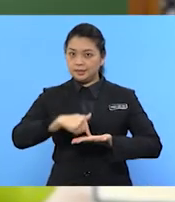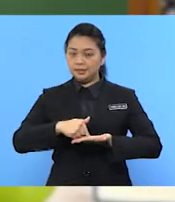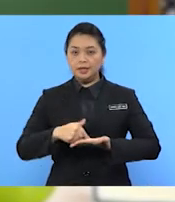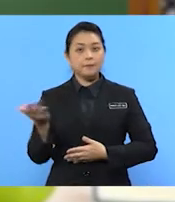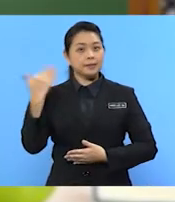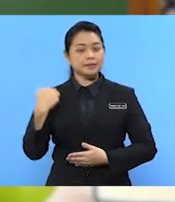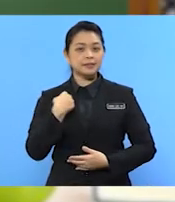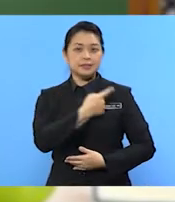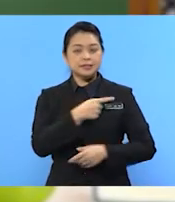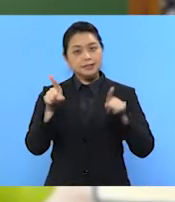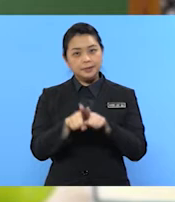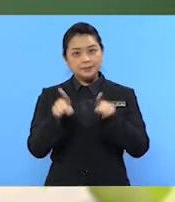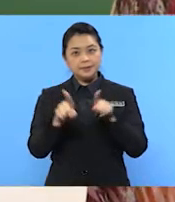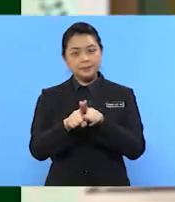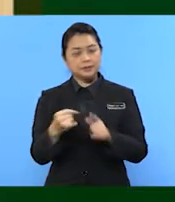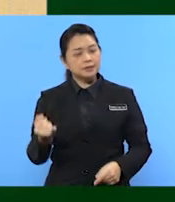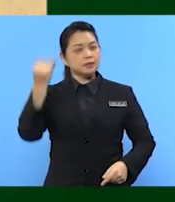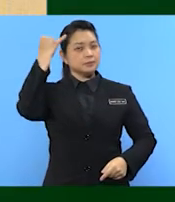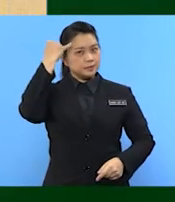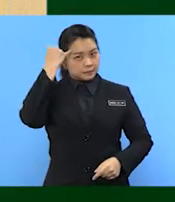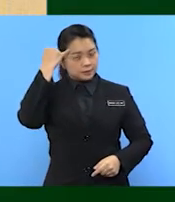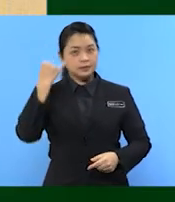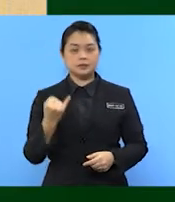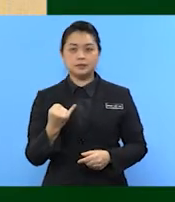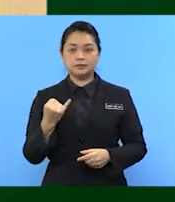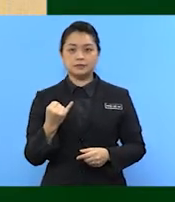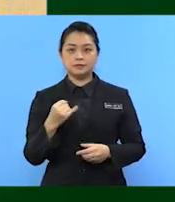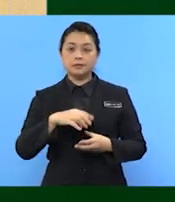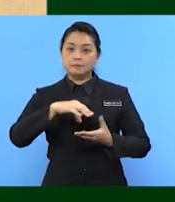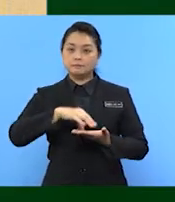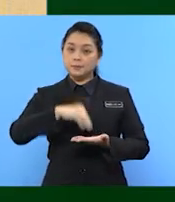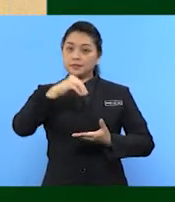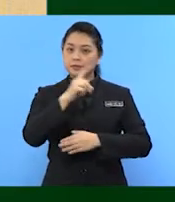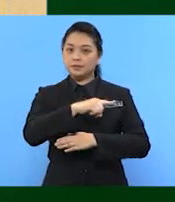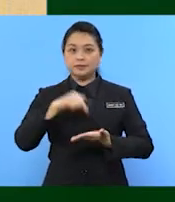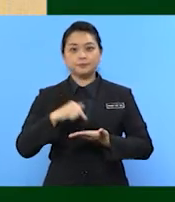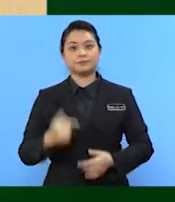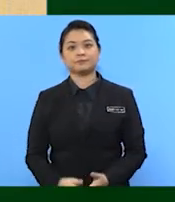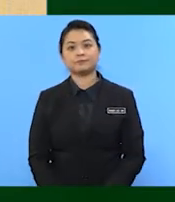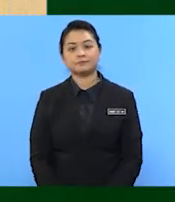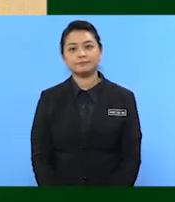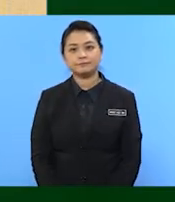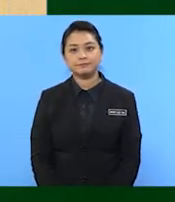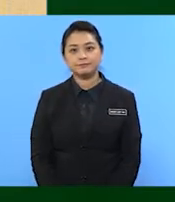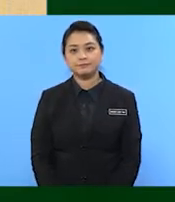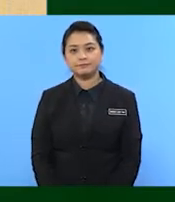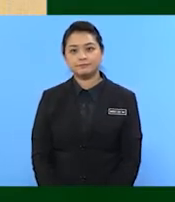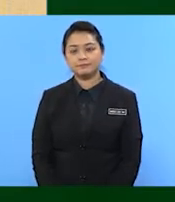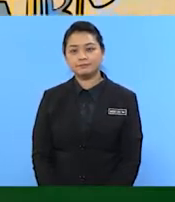ini, marilah kita sama-sama imbas kembali kandungan standard pembelajaran.